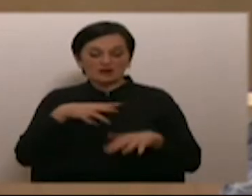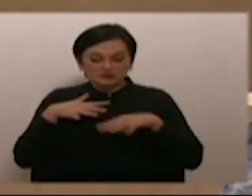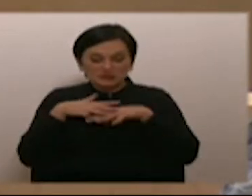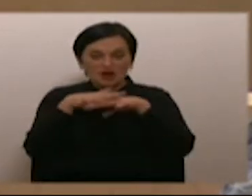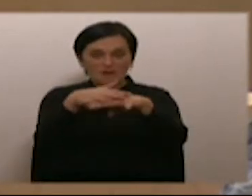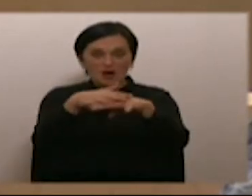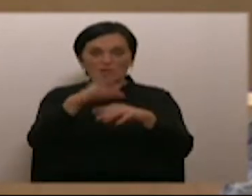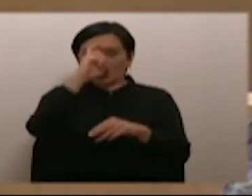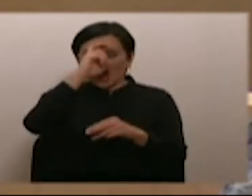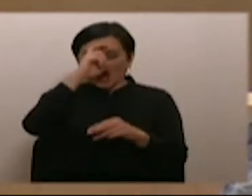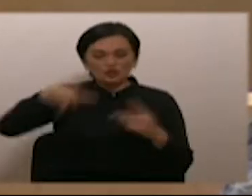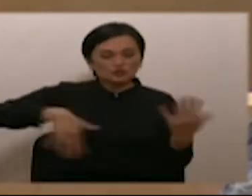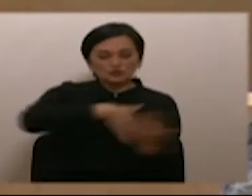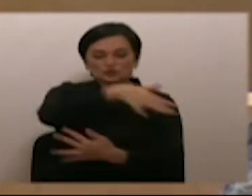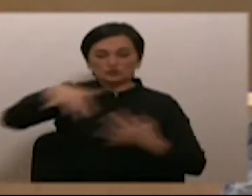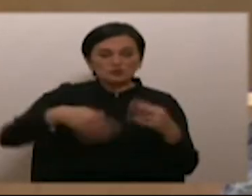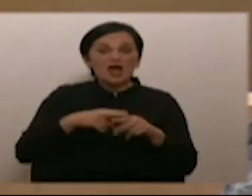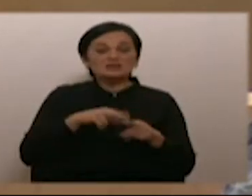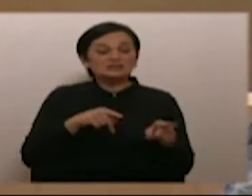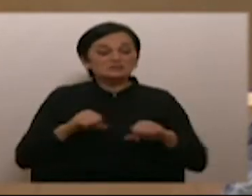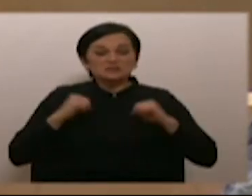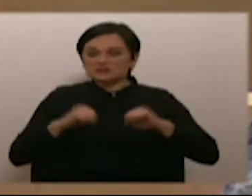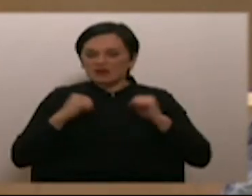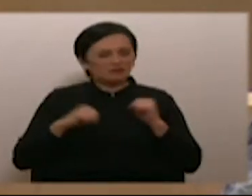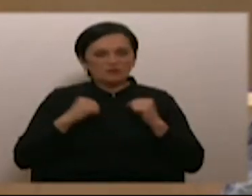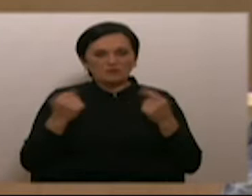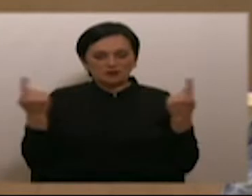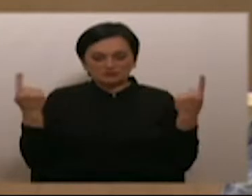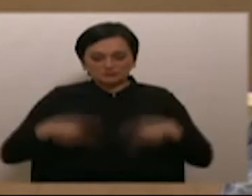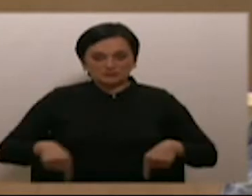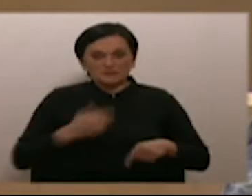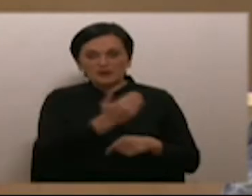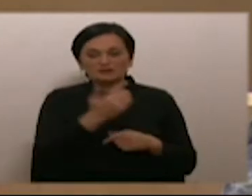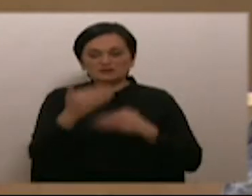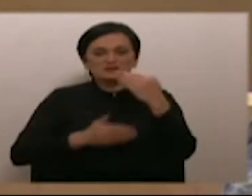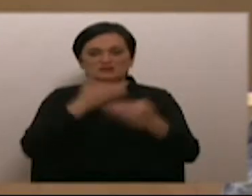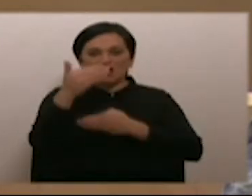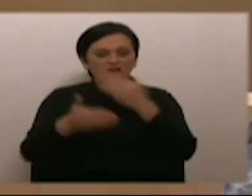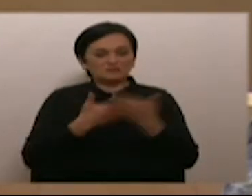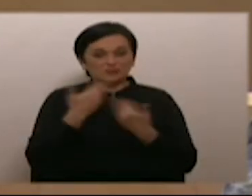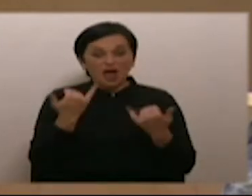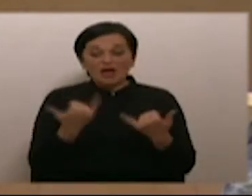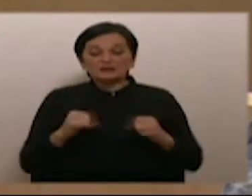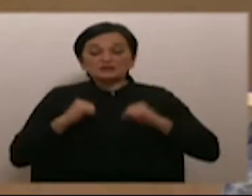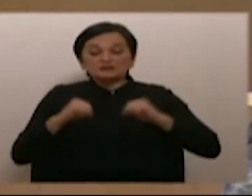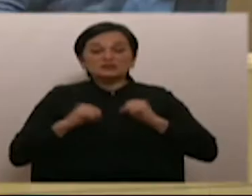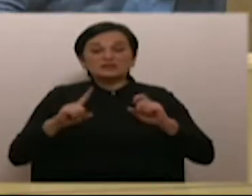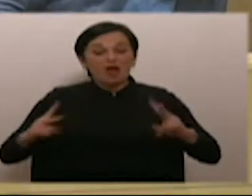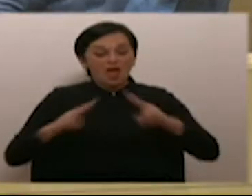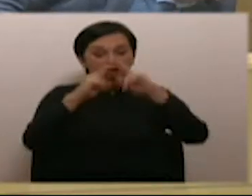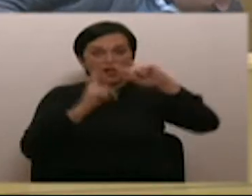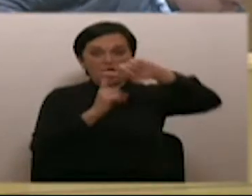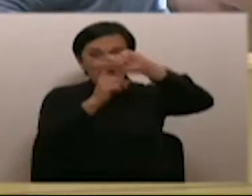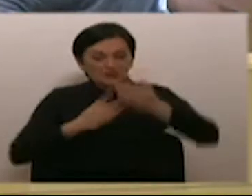ხელისუფლების გადატრიალება და ეს მცდელობა დასრულდა ისე როგორც დასრულდა მათი წარუმატებლობით. ახლა ისინი ცდილობდნენ შეჭრას ეკლესიაში და